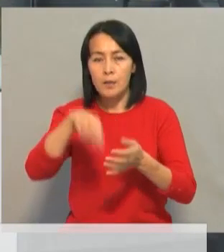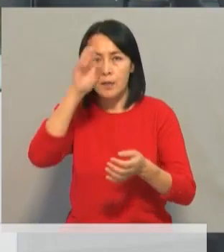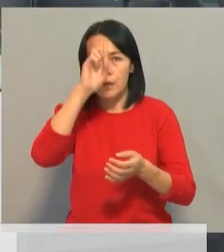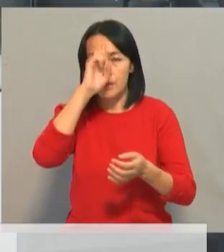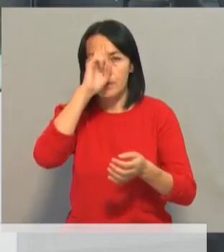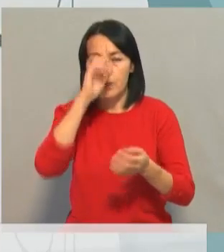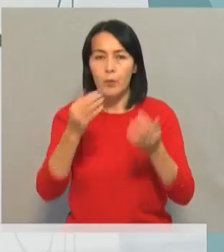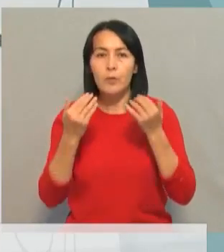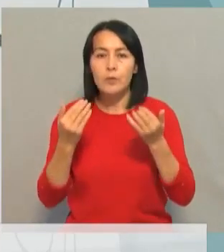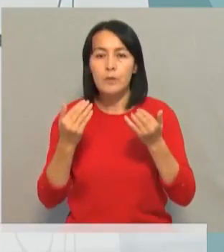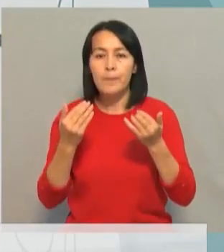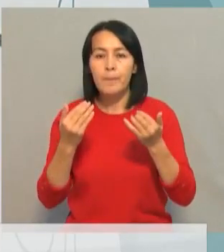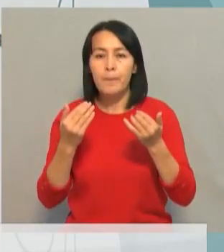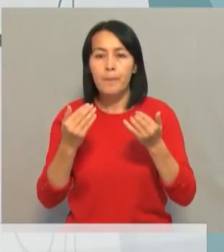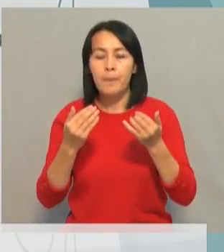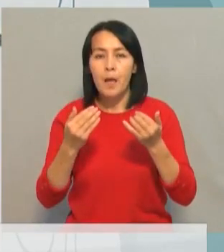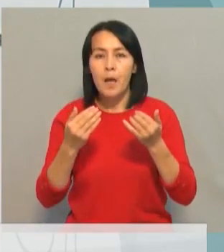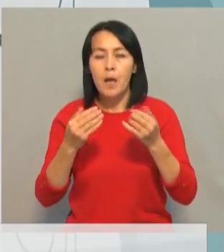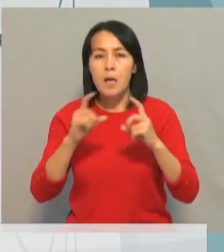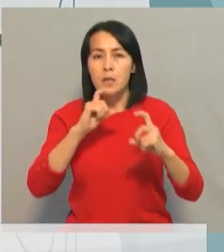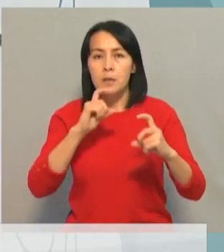еліміздің осы